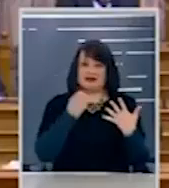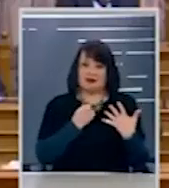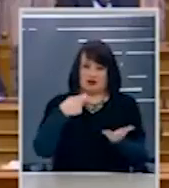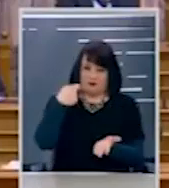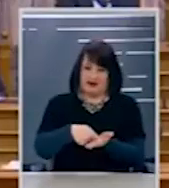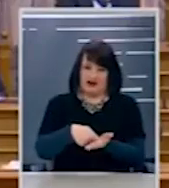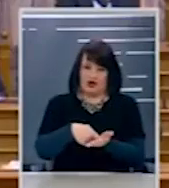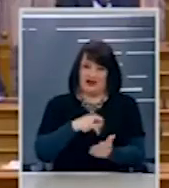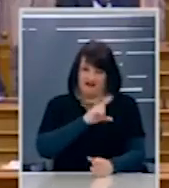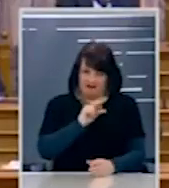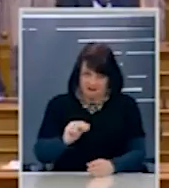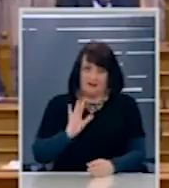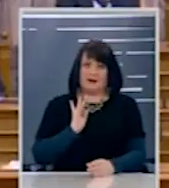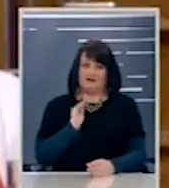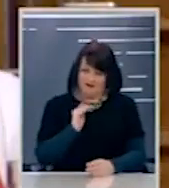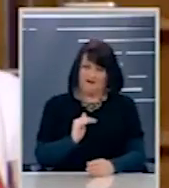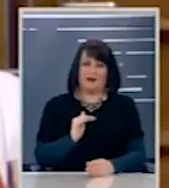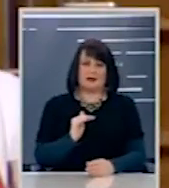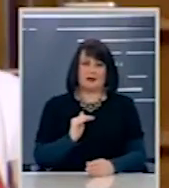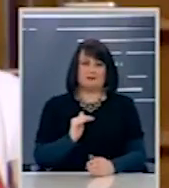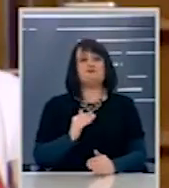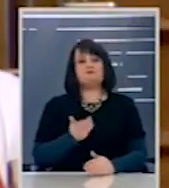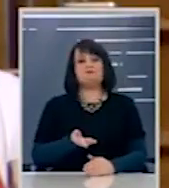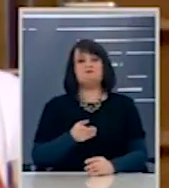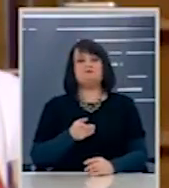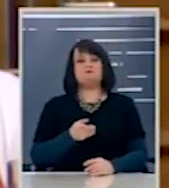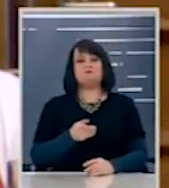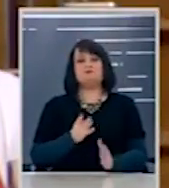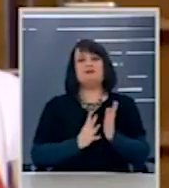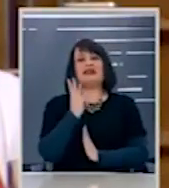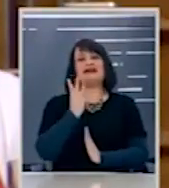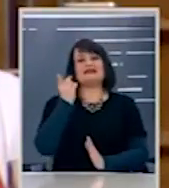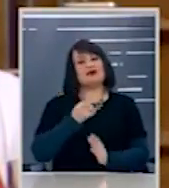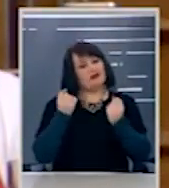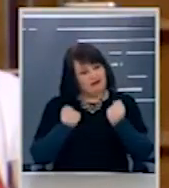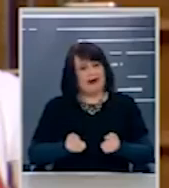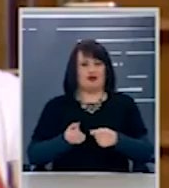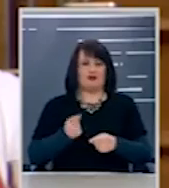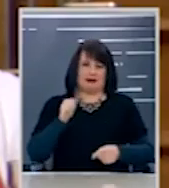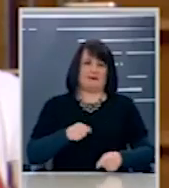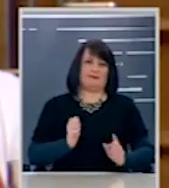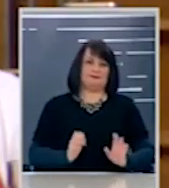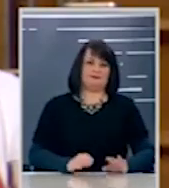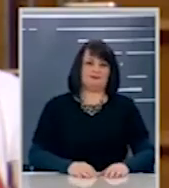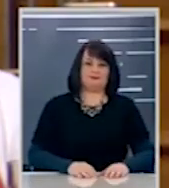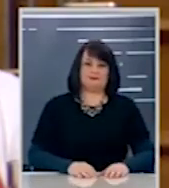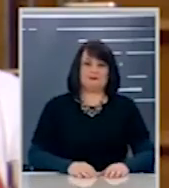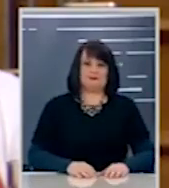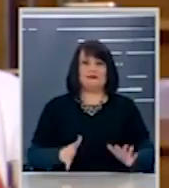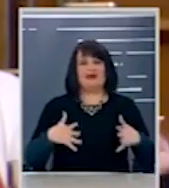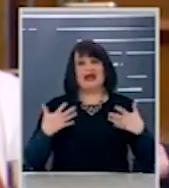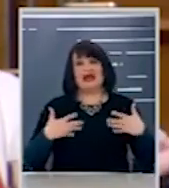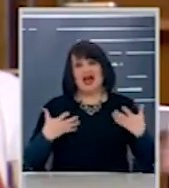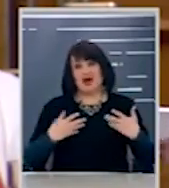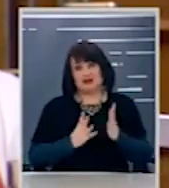πληρώνει τις ίδιες και από εκεί και πέρα υπάρχει ένα 14% που επιβαρύνεται. Είμαστε χαρούμενοι που